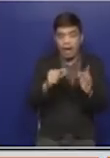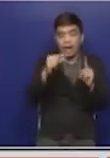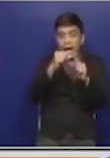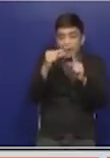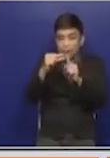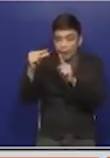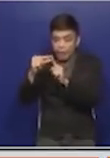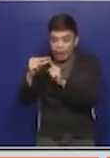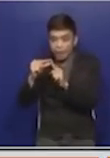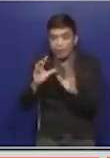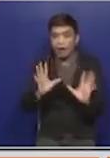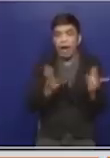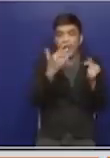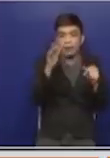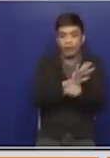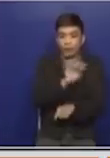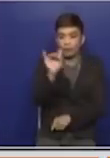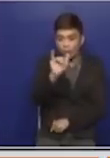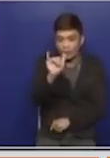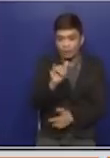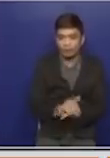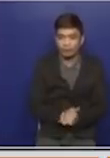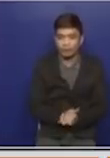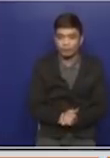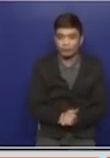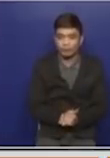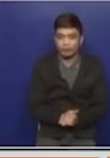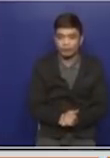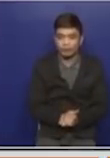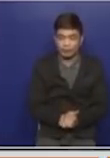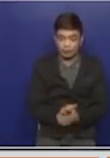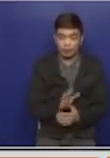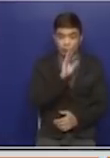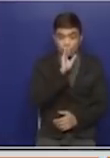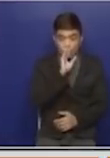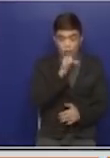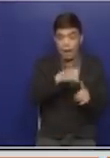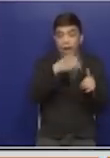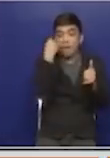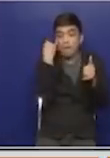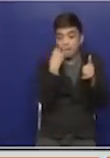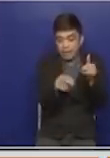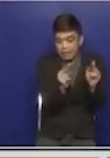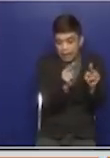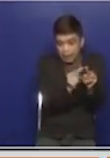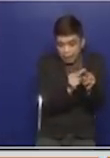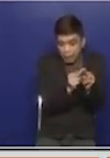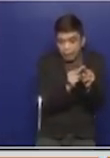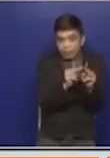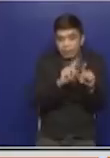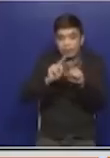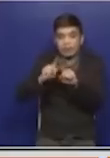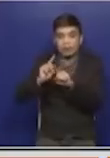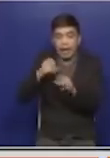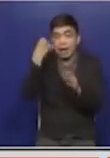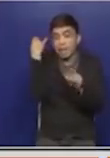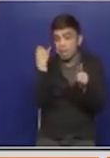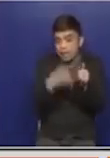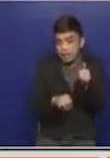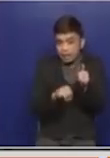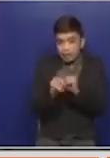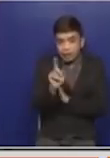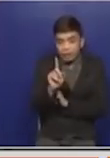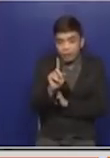งตรงนี้ไปค่ะและโทษของการข่มขืนการกระทำชำเรานั้นนะคะก็อาจจะเป็นเพียงแ